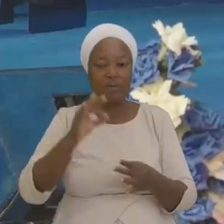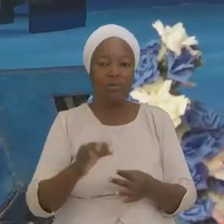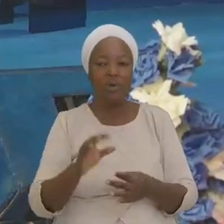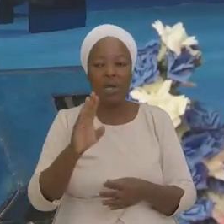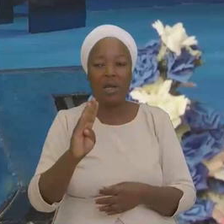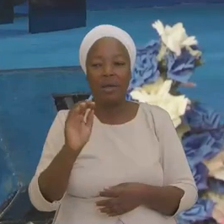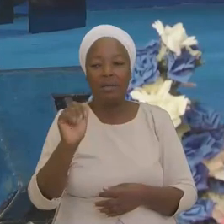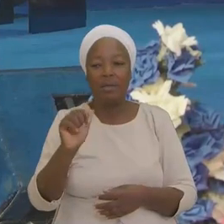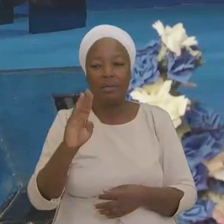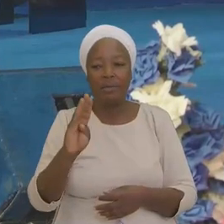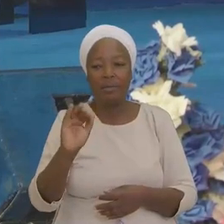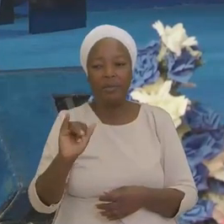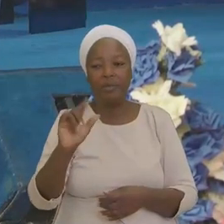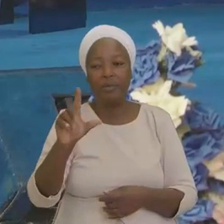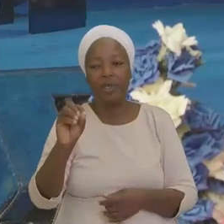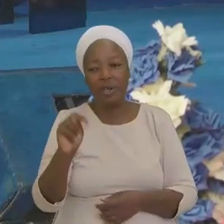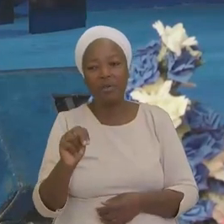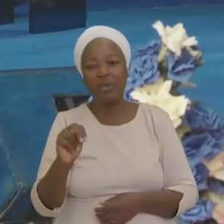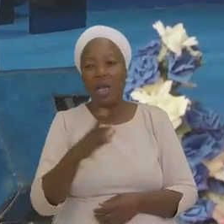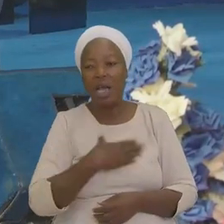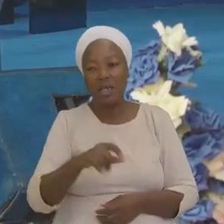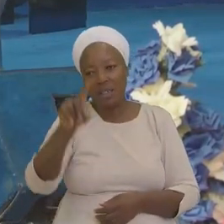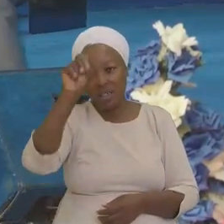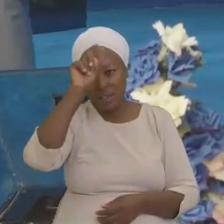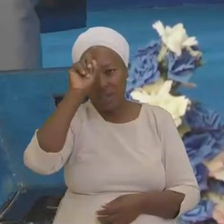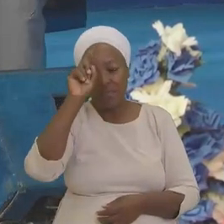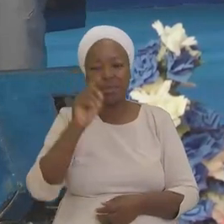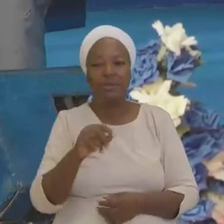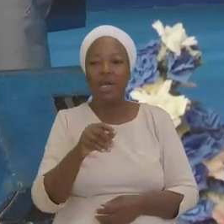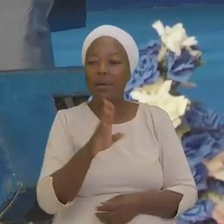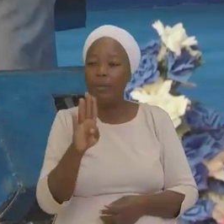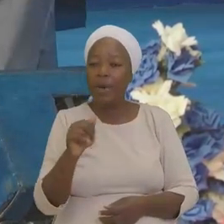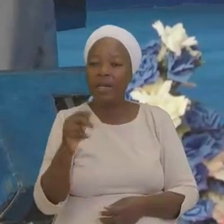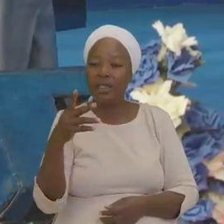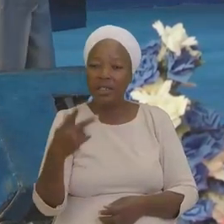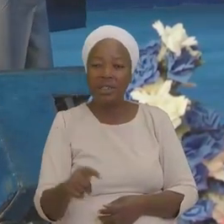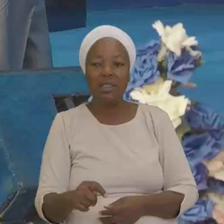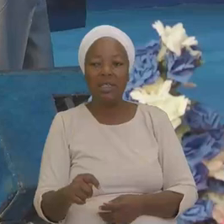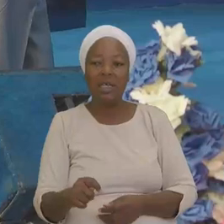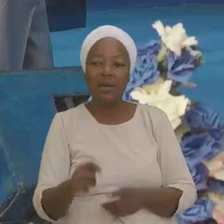Nous sortons de notre Babylone et de notre Égypte spirituelle.